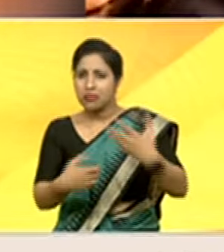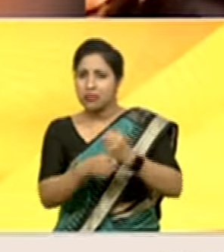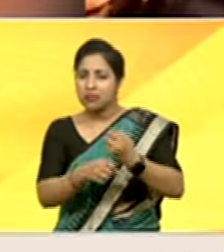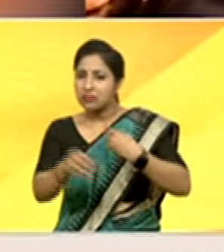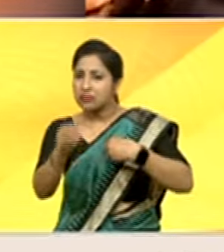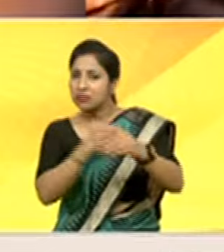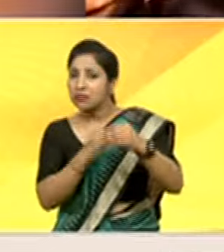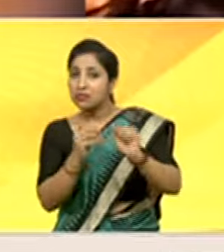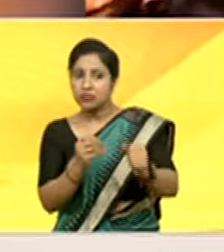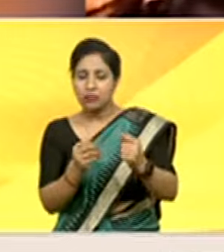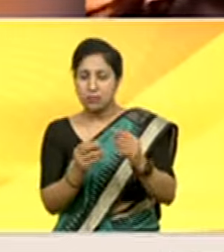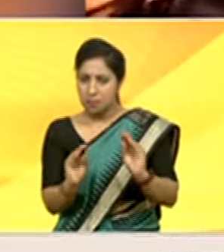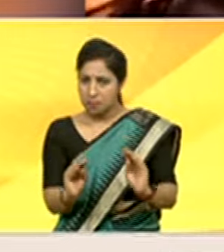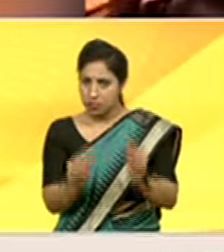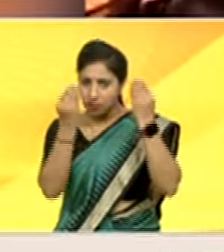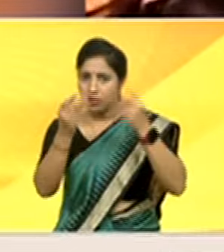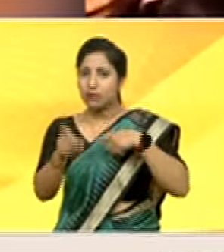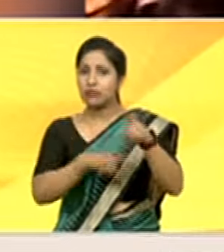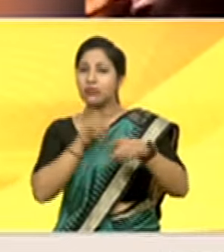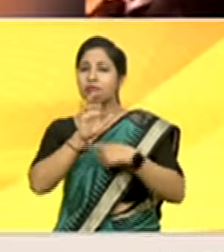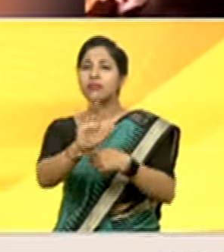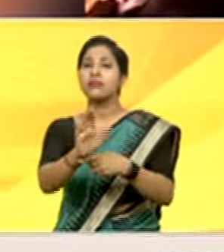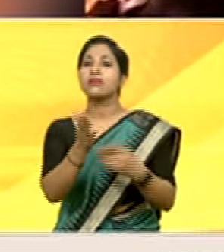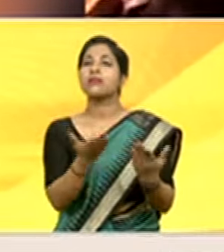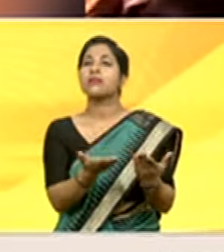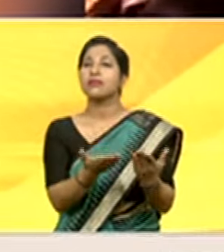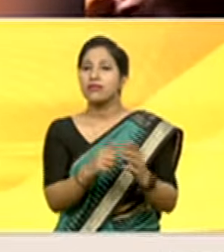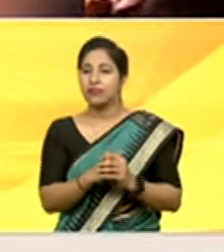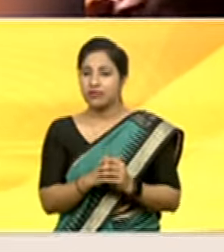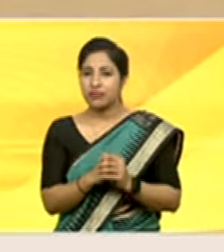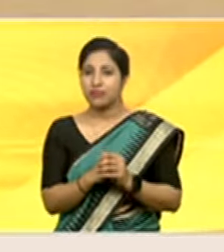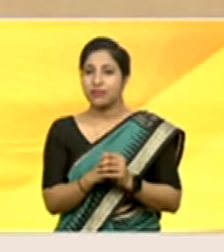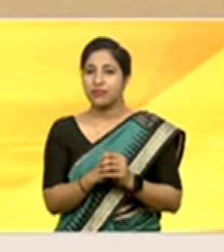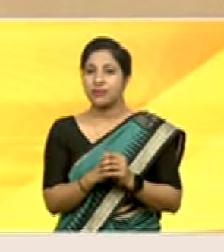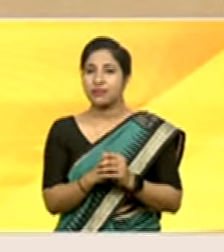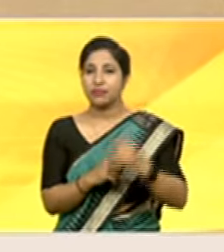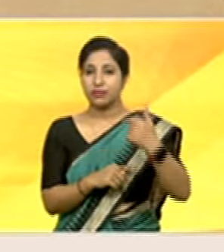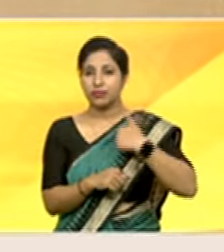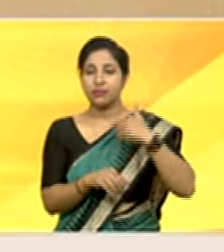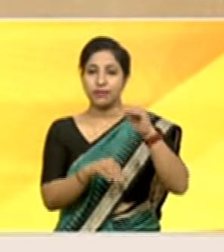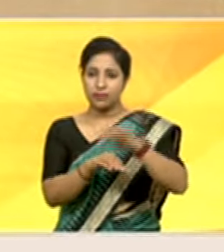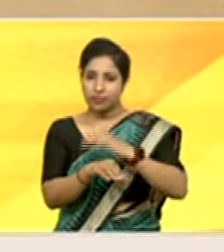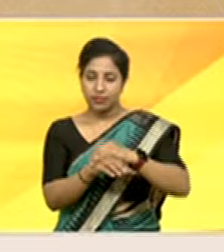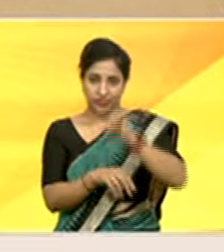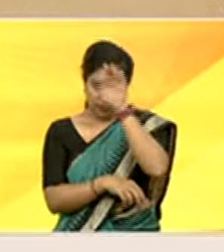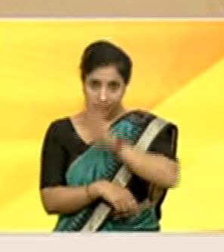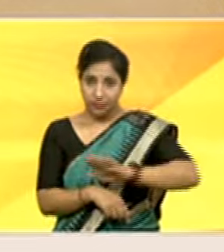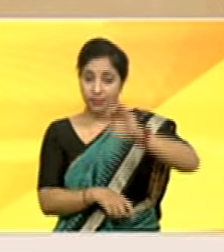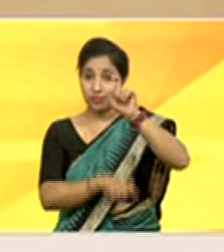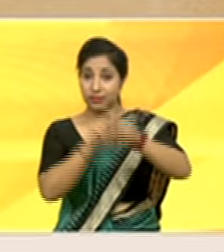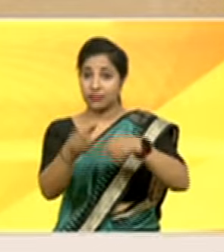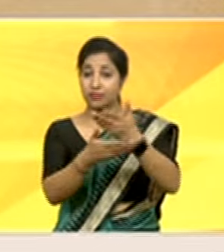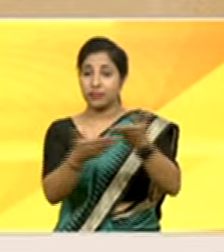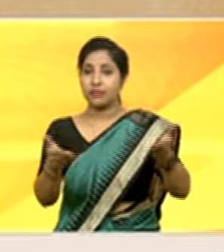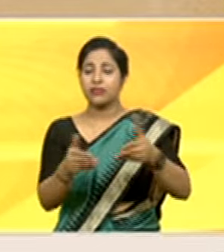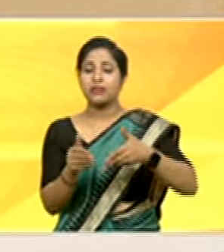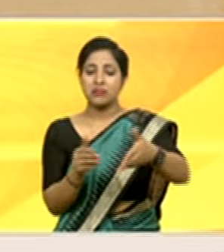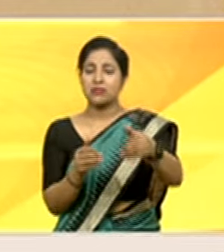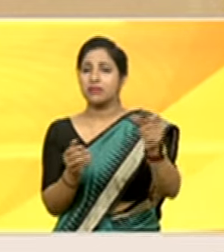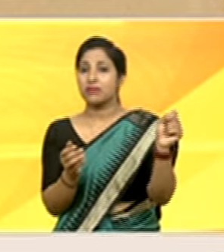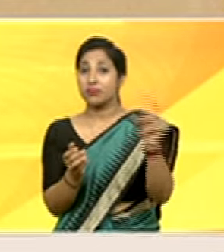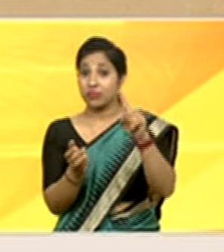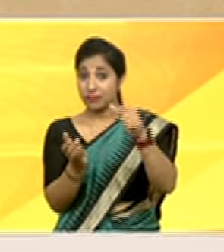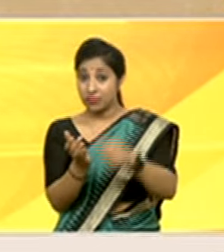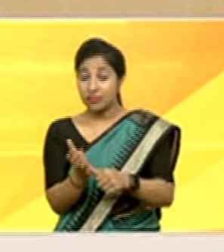इससे बहत्री नुदारान और क्या होगा मेरे प्यारे देश्वासियों अगले महने